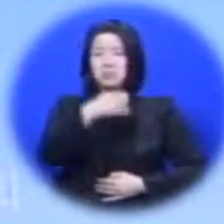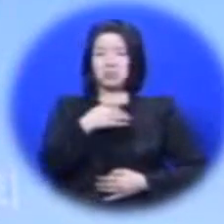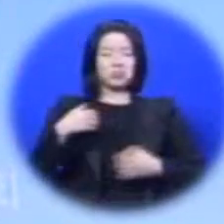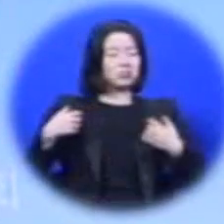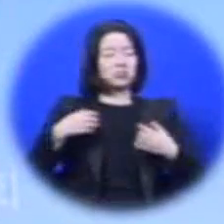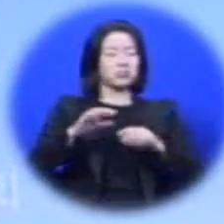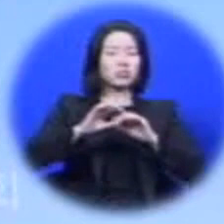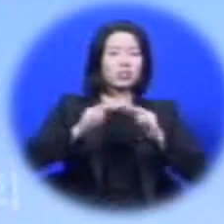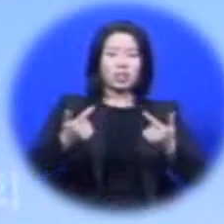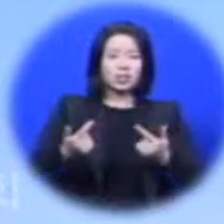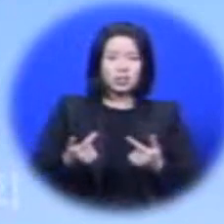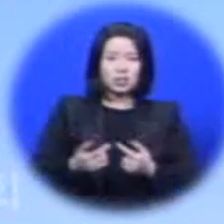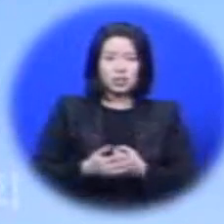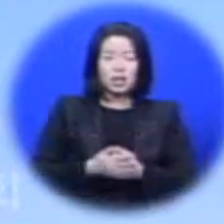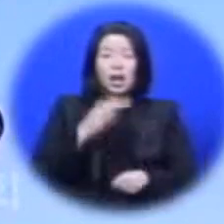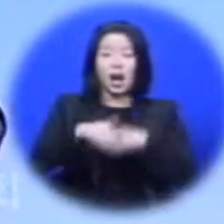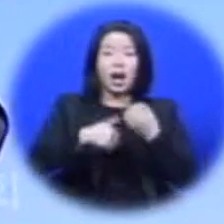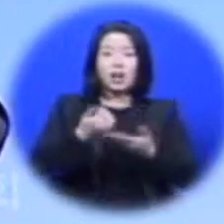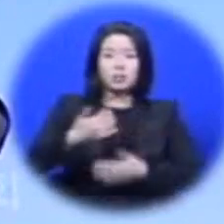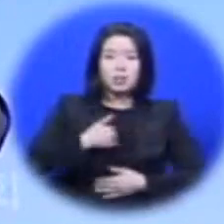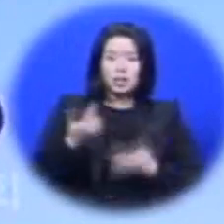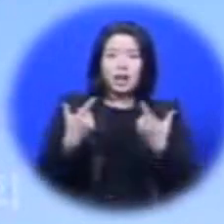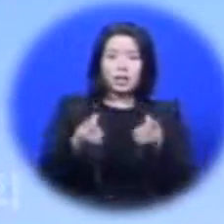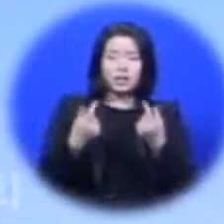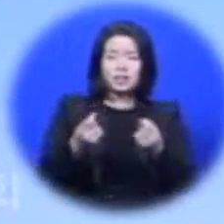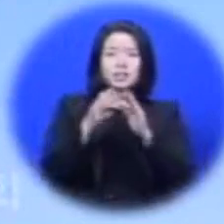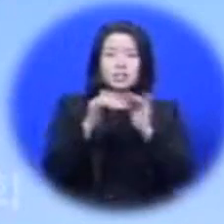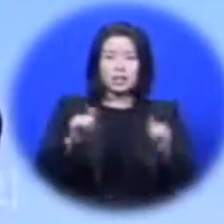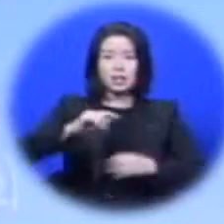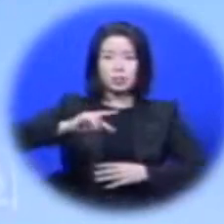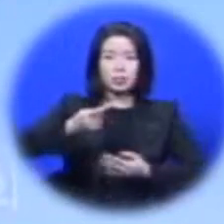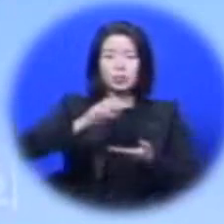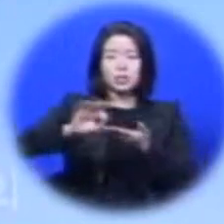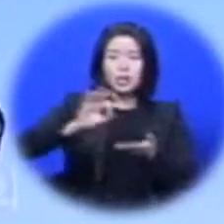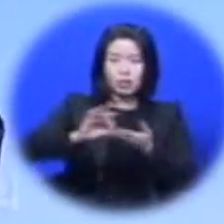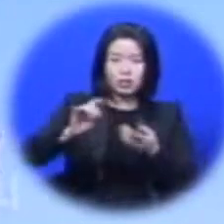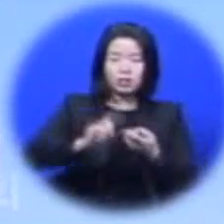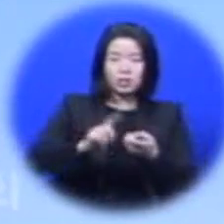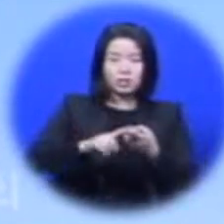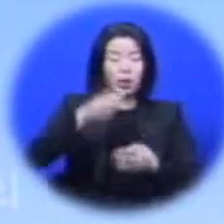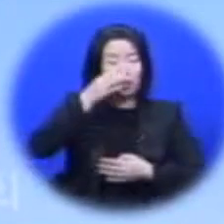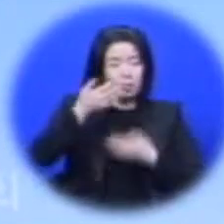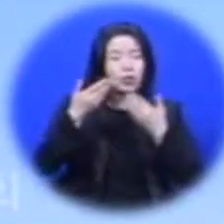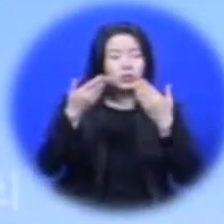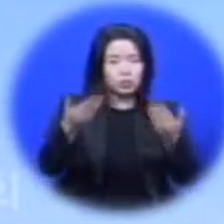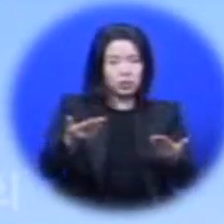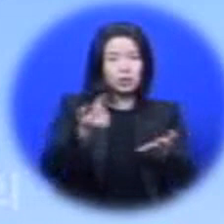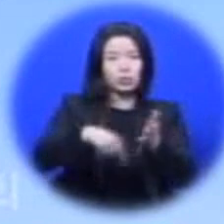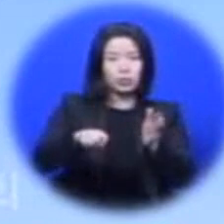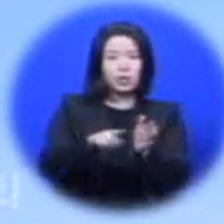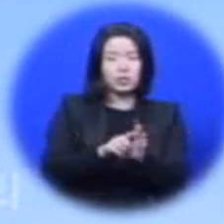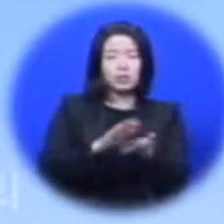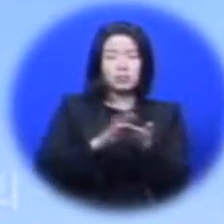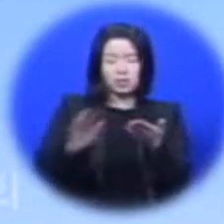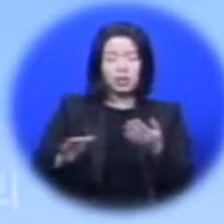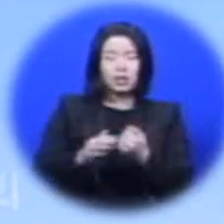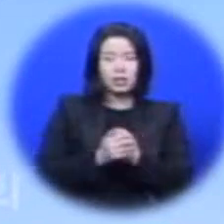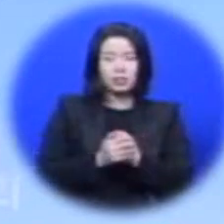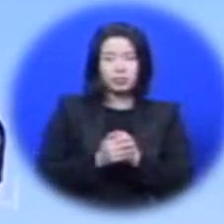아니에요. 하나님이 나 같은 자도 쓰시는 것을 사람들에게 보이시려고 하시는 모양이구나.